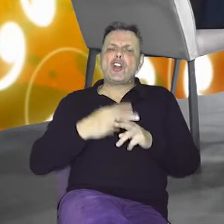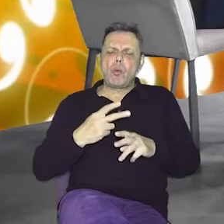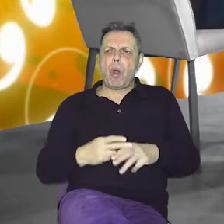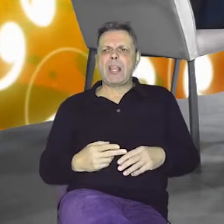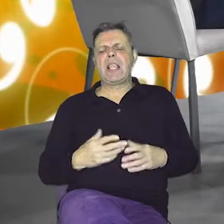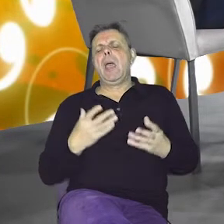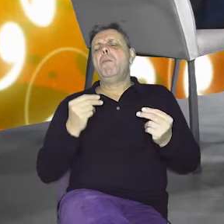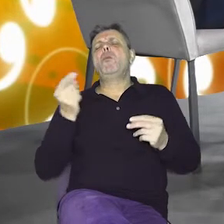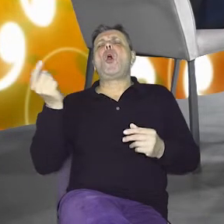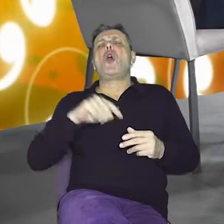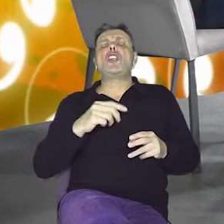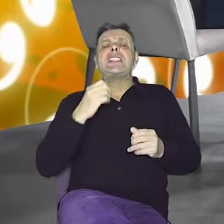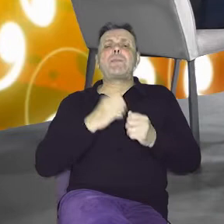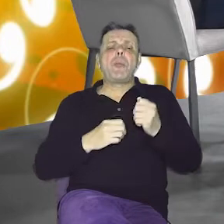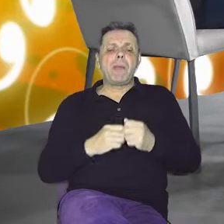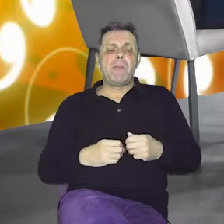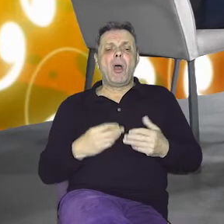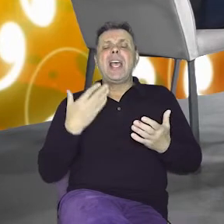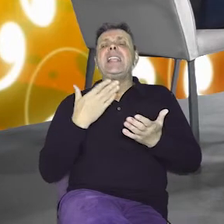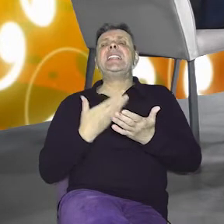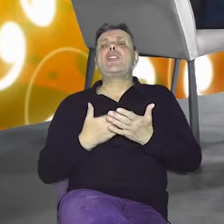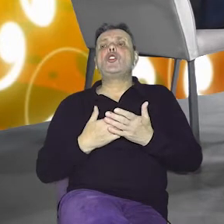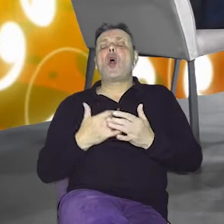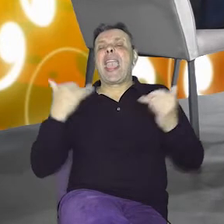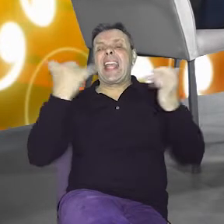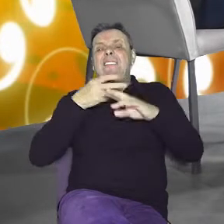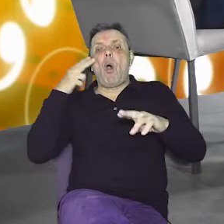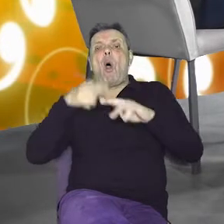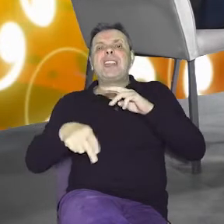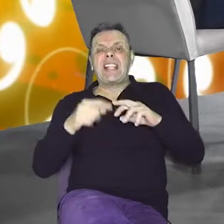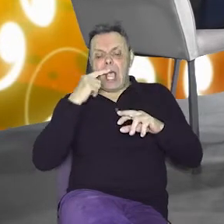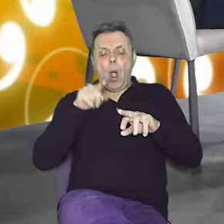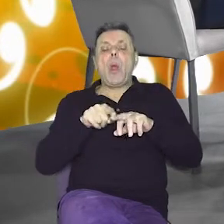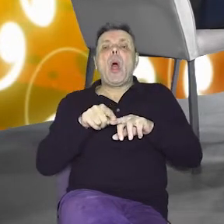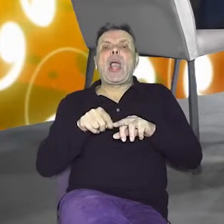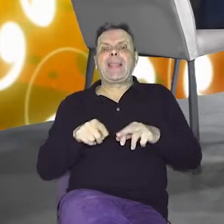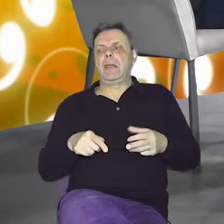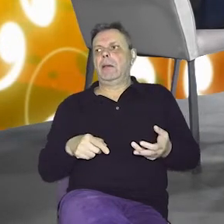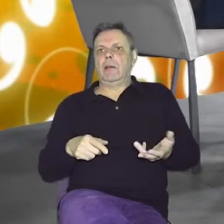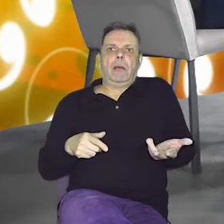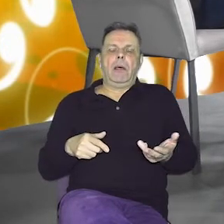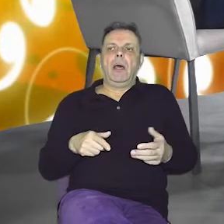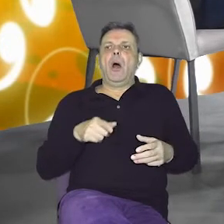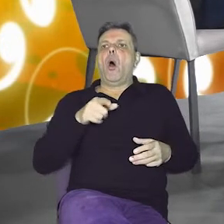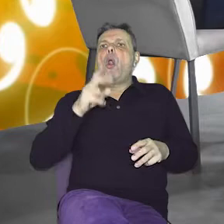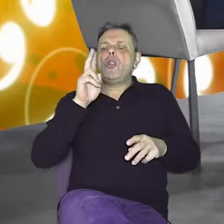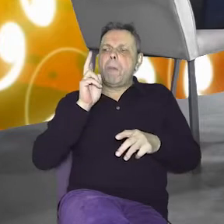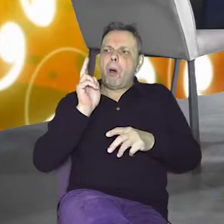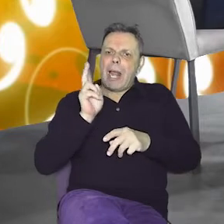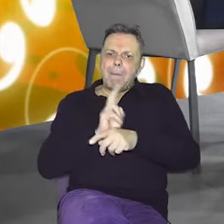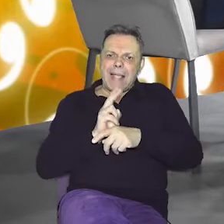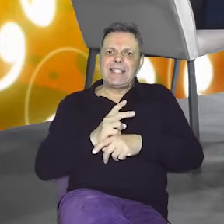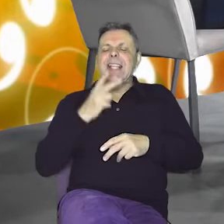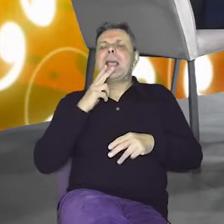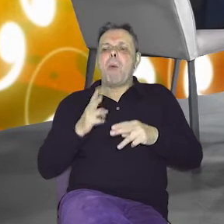dođe sa problemima, zato jer si krivo odrezao nokat, jer ili mu niko nije rekao, ili ne zna da mora nokta